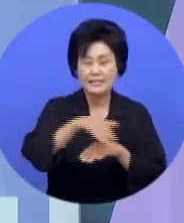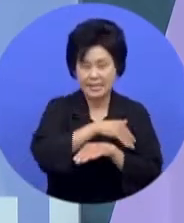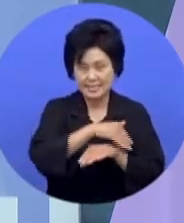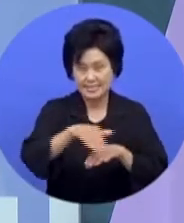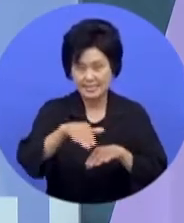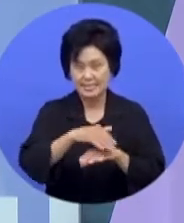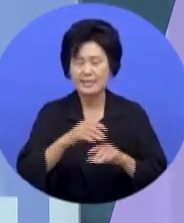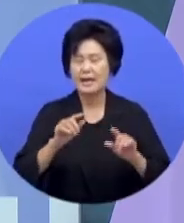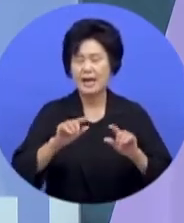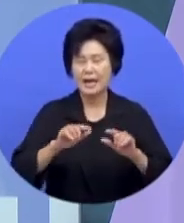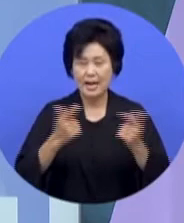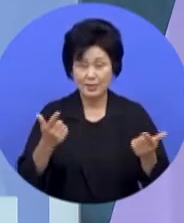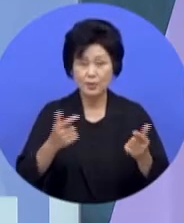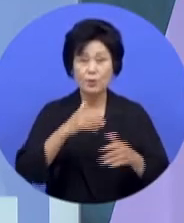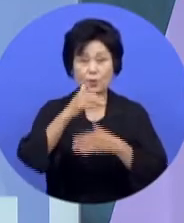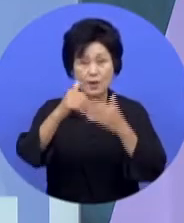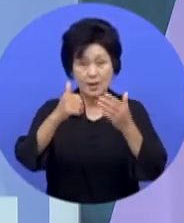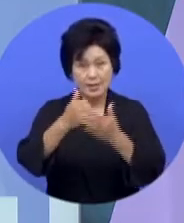그런 변화를